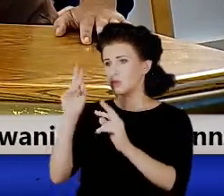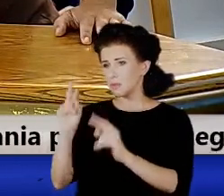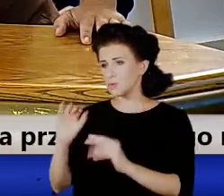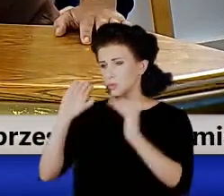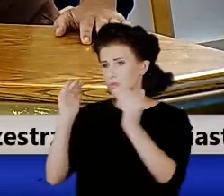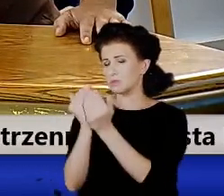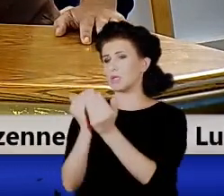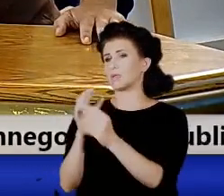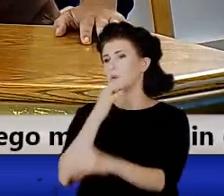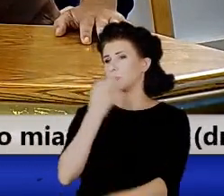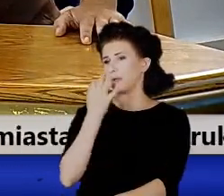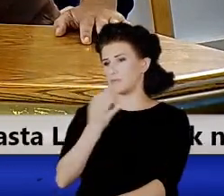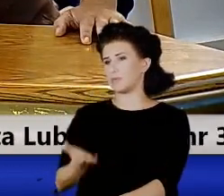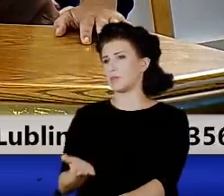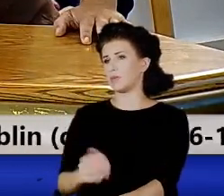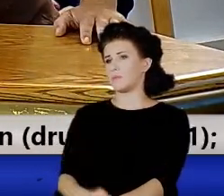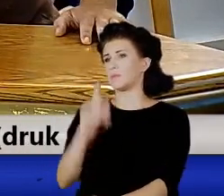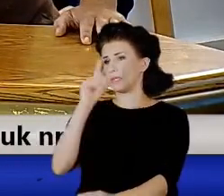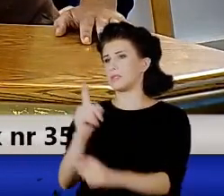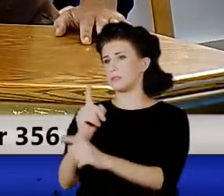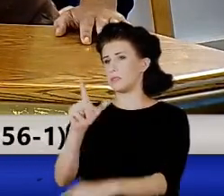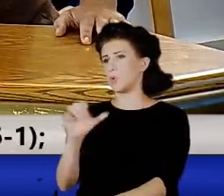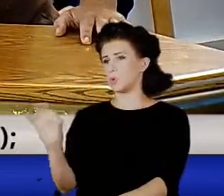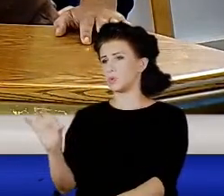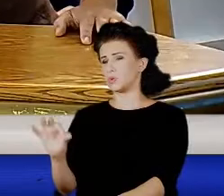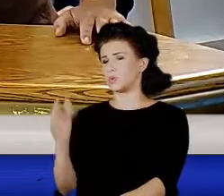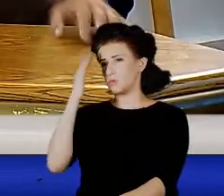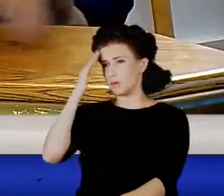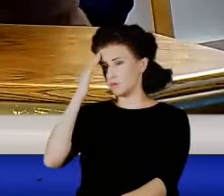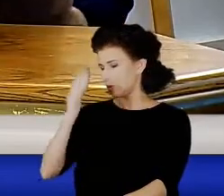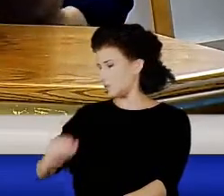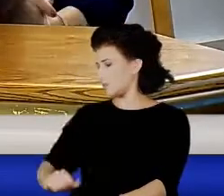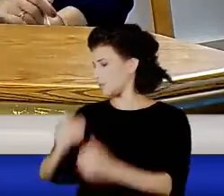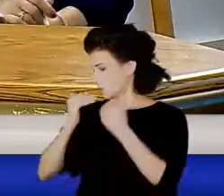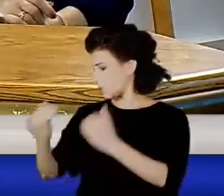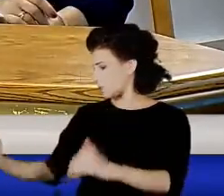nimi i zdecydujcie o ich losie naprawdę świadomie. Dziękuję bardzo.